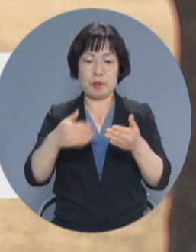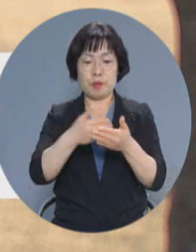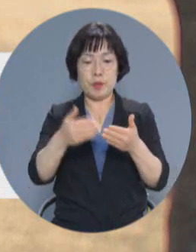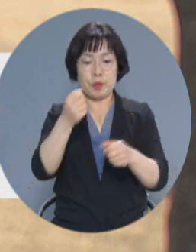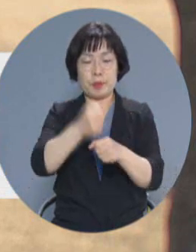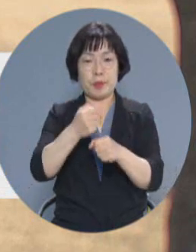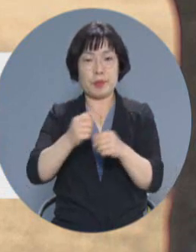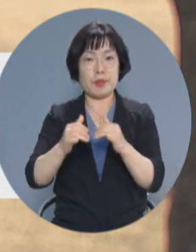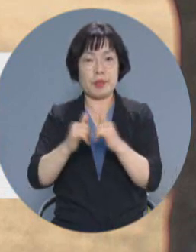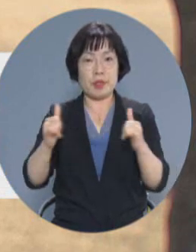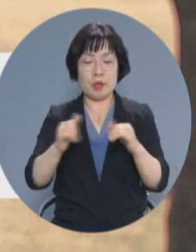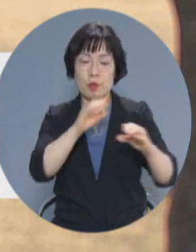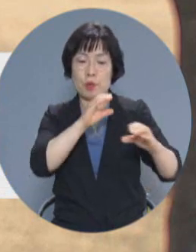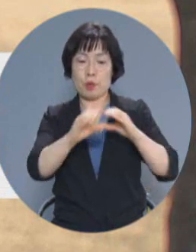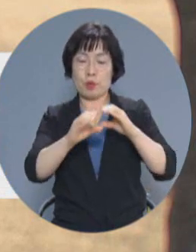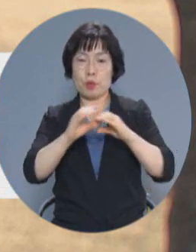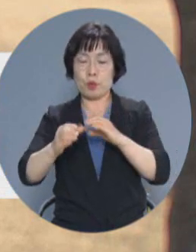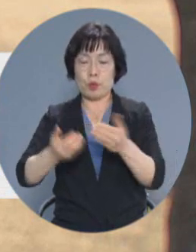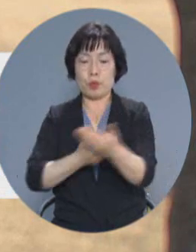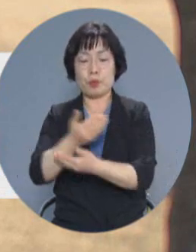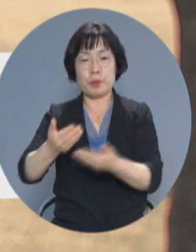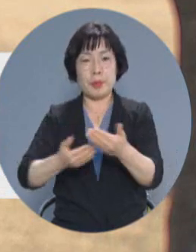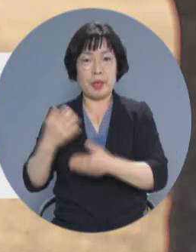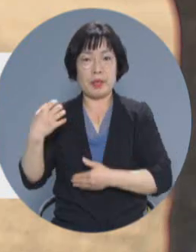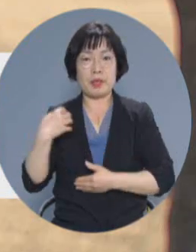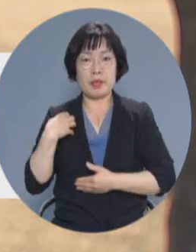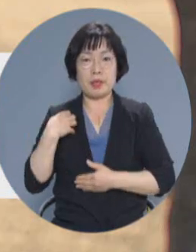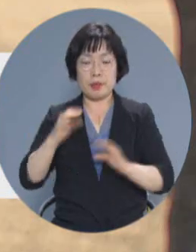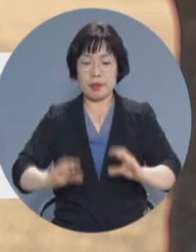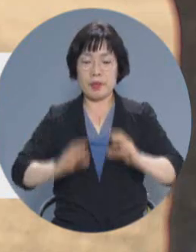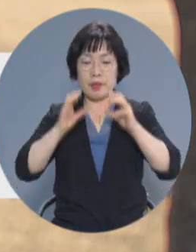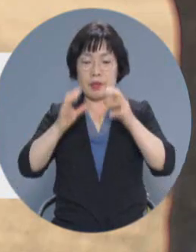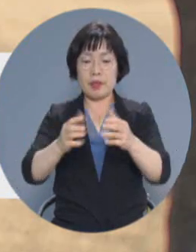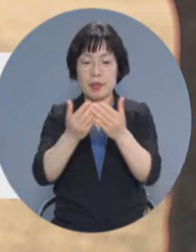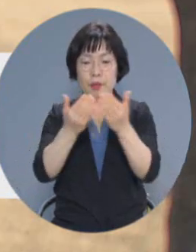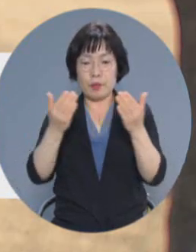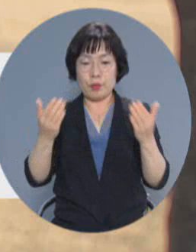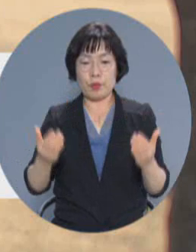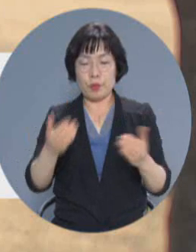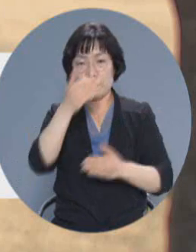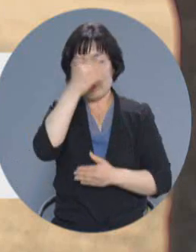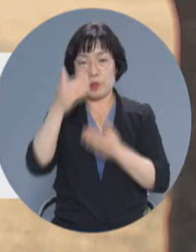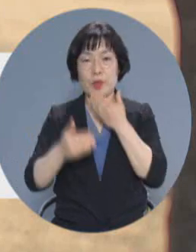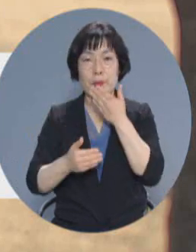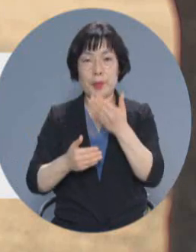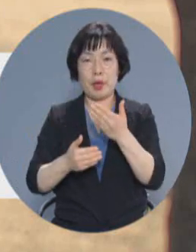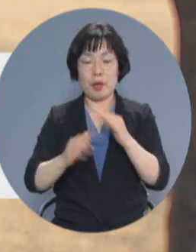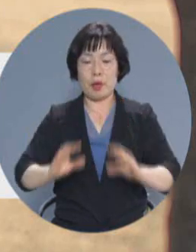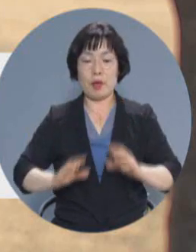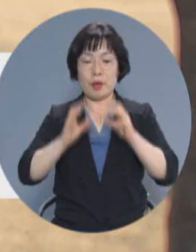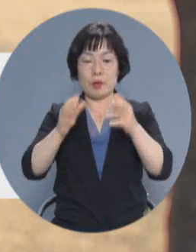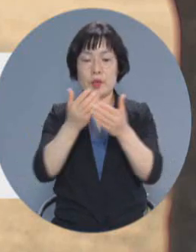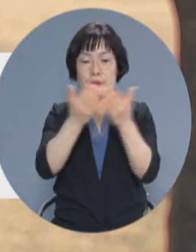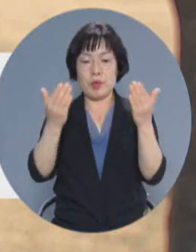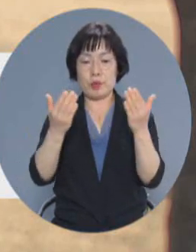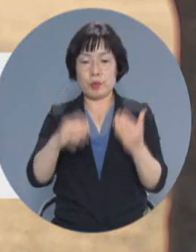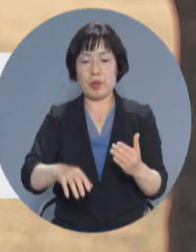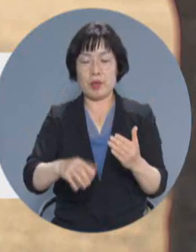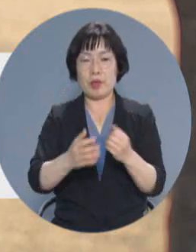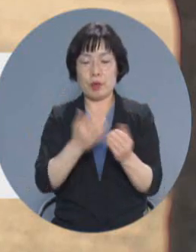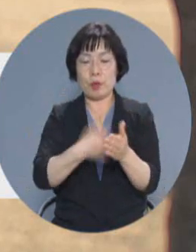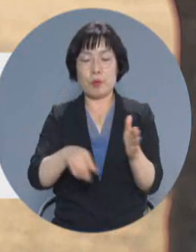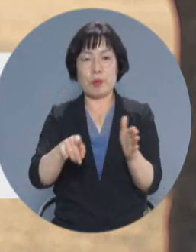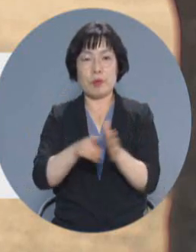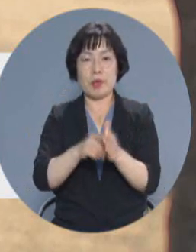작가들과 소통 및 교류 역할, 세계적 미술품을 관람할 수 있는 국제미술전을 지향하는